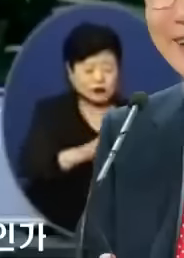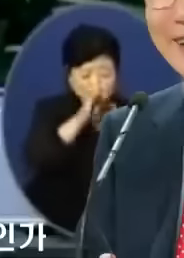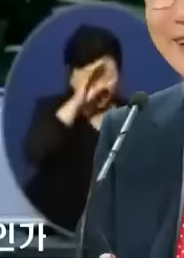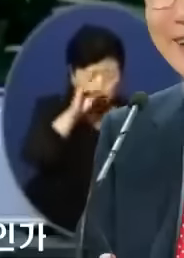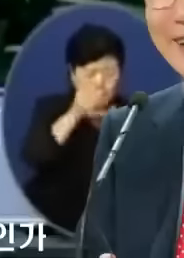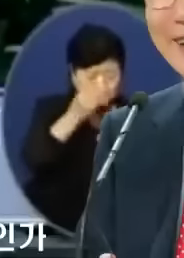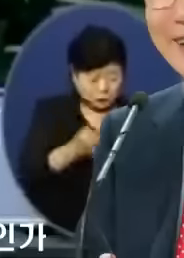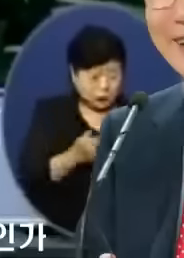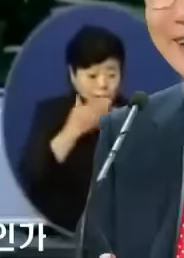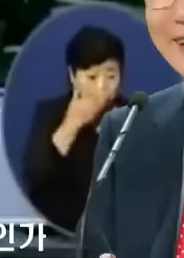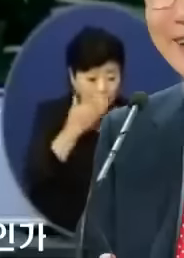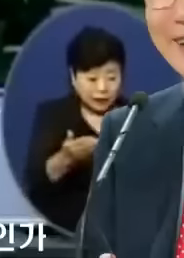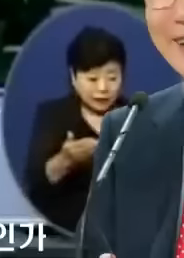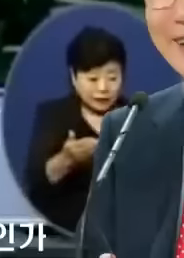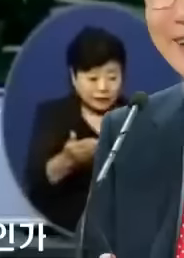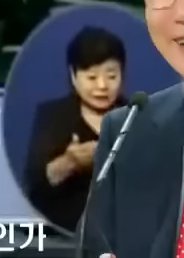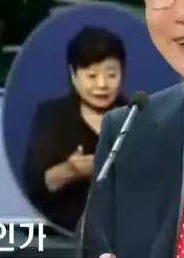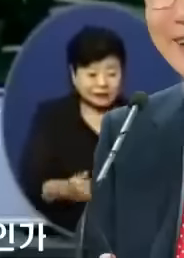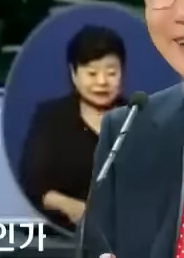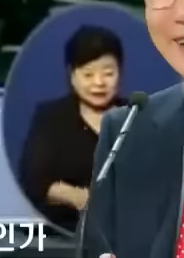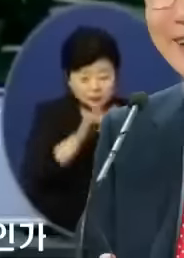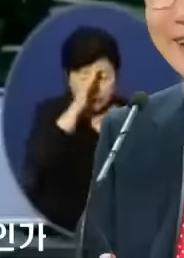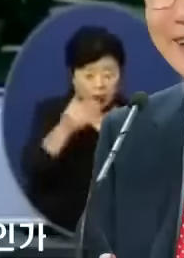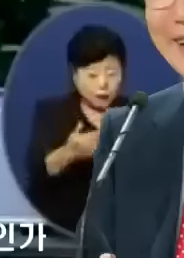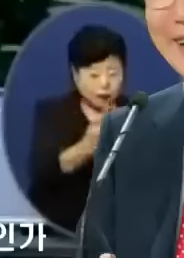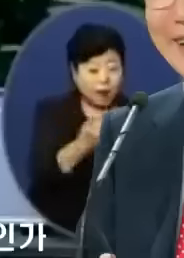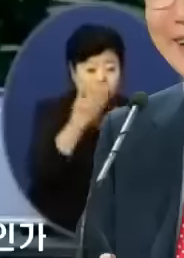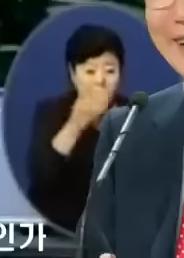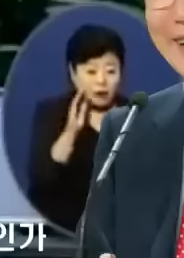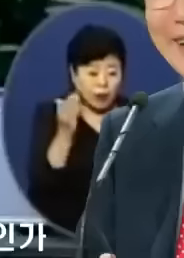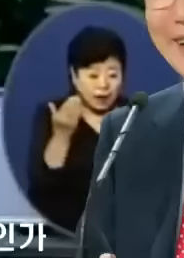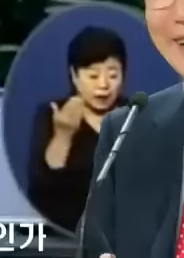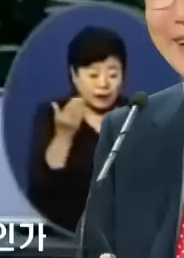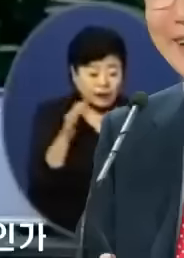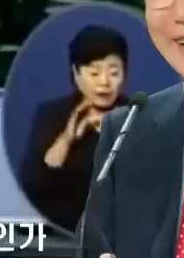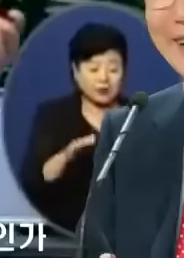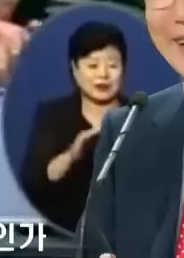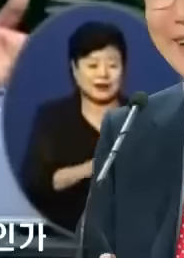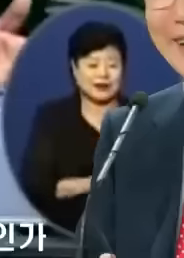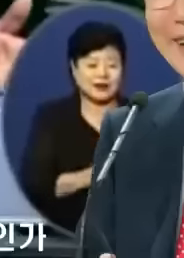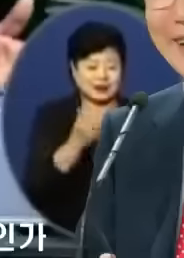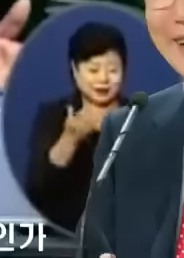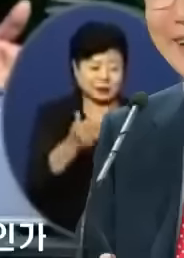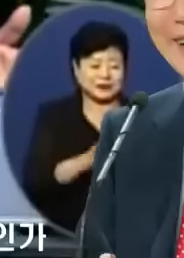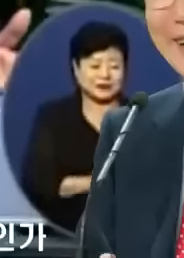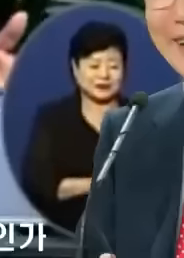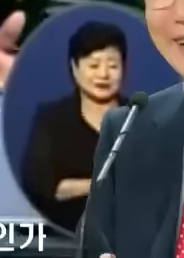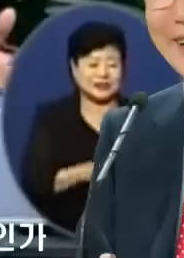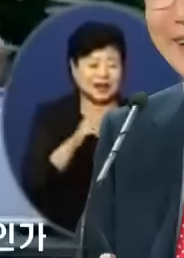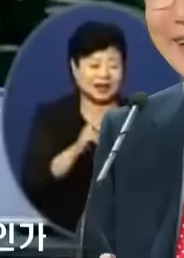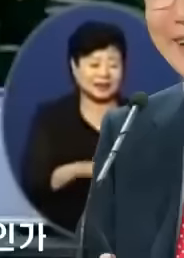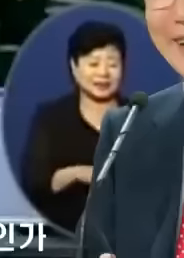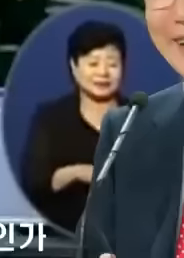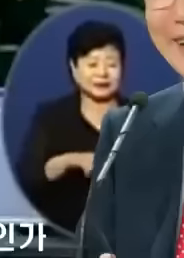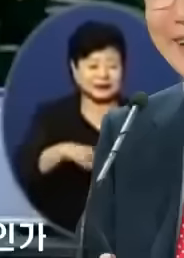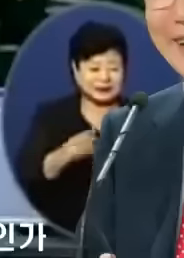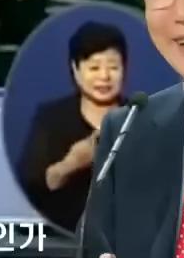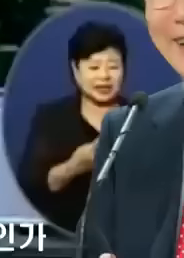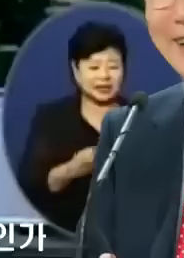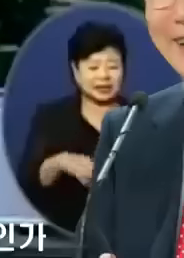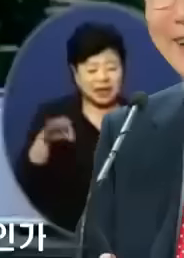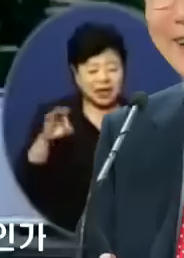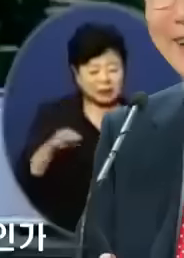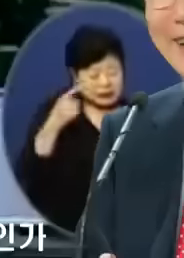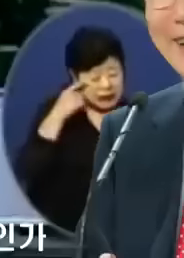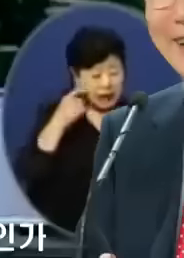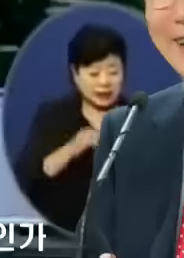자 고치는 면역을 가지고 있는 것입니다. 오늘날 여러분 이래 앉아있으면서 자기를 아무것도 아닌